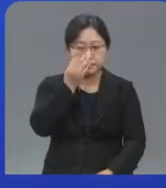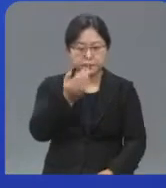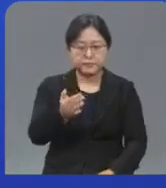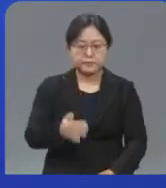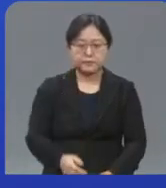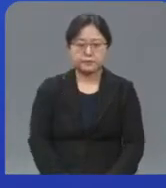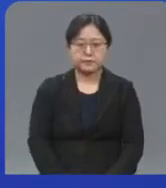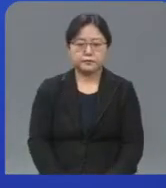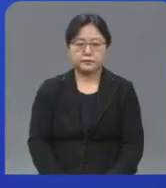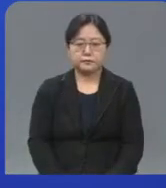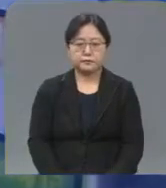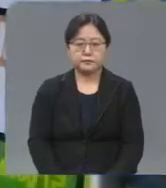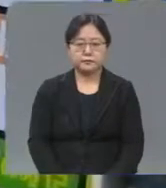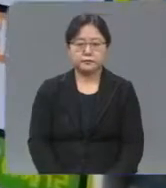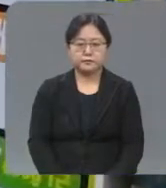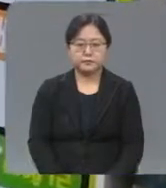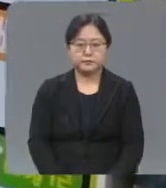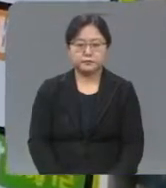보도입니다.